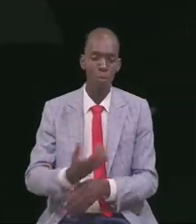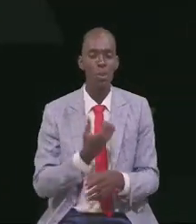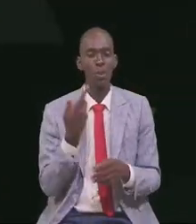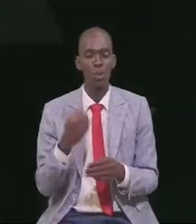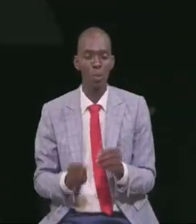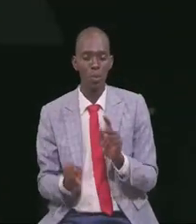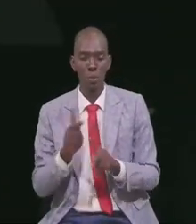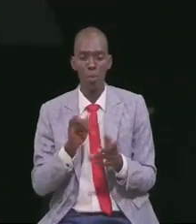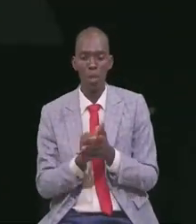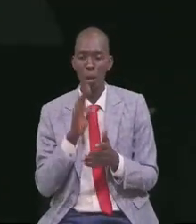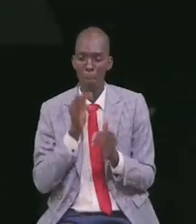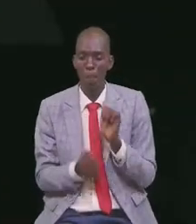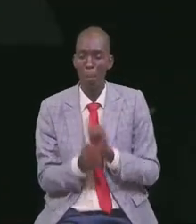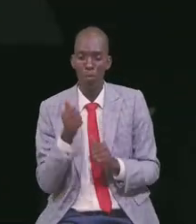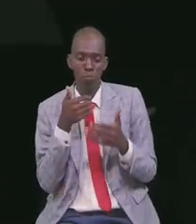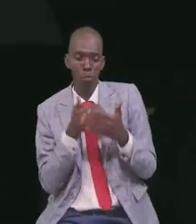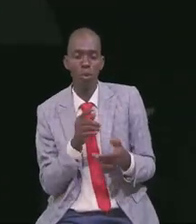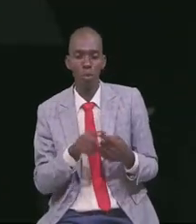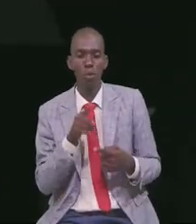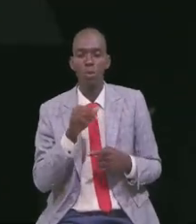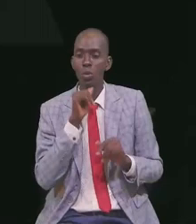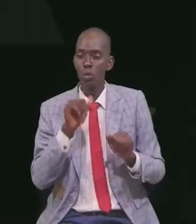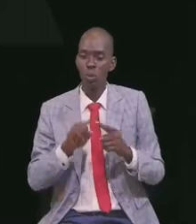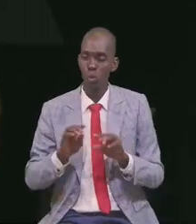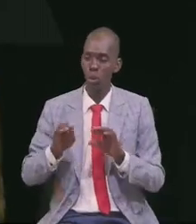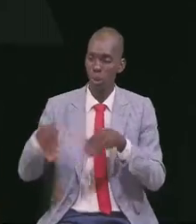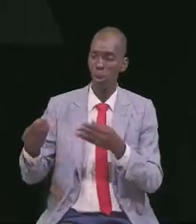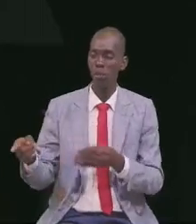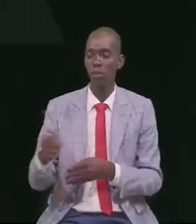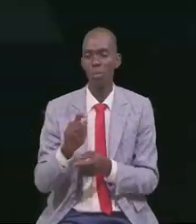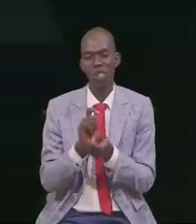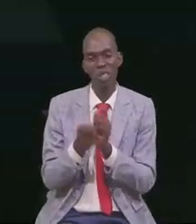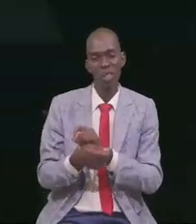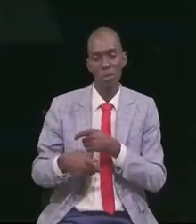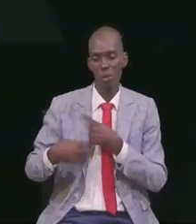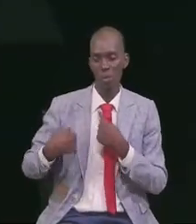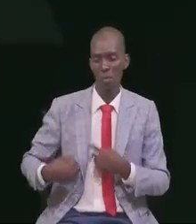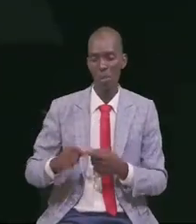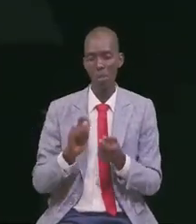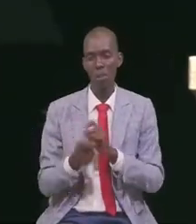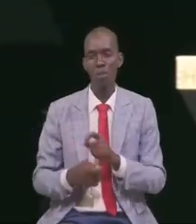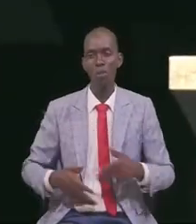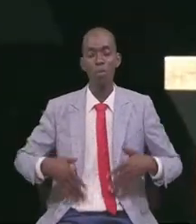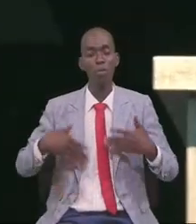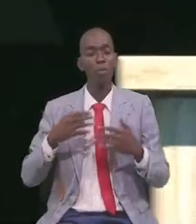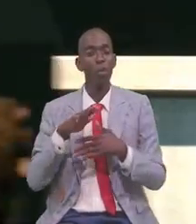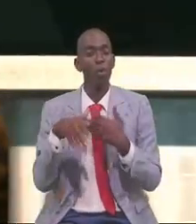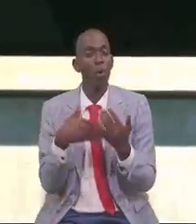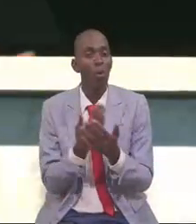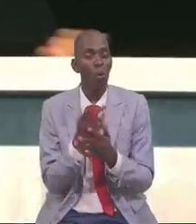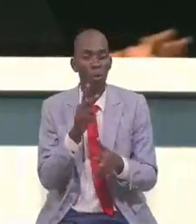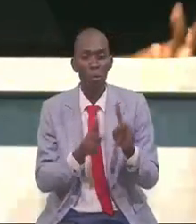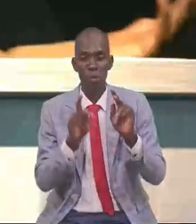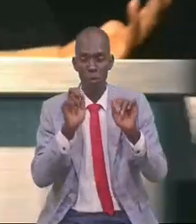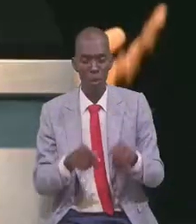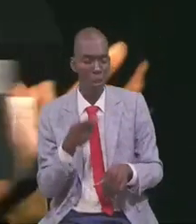pas pu leur donner un changement de cœur, un changement de vie. Tous ceux-là, donc vous lisez l'histoire, il